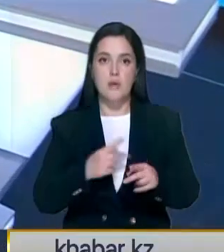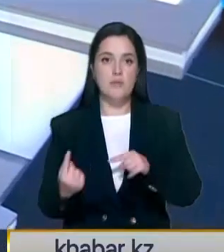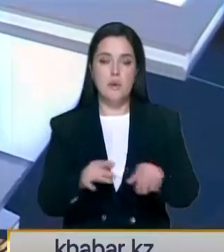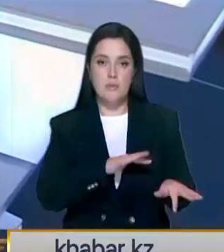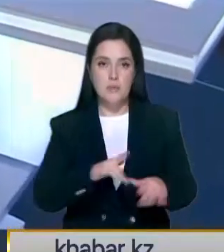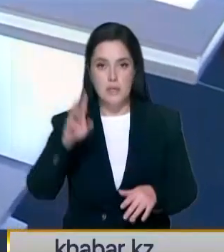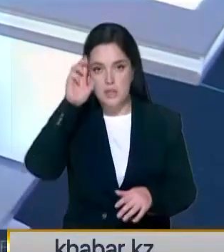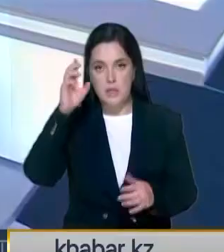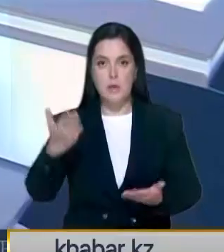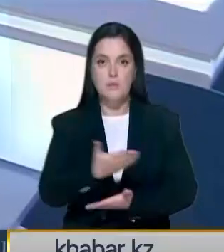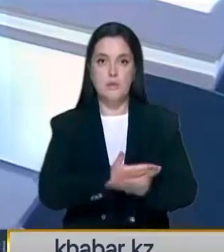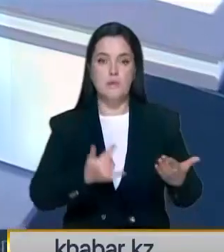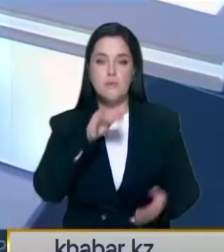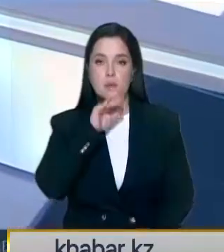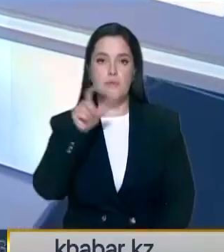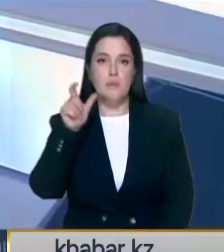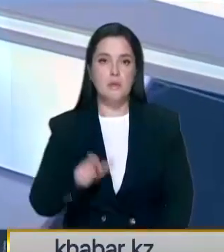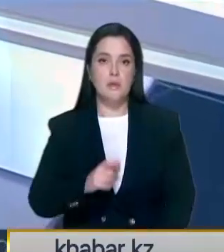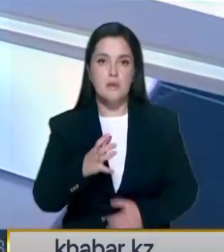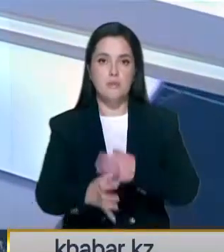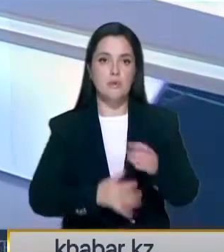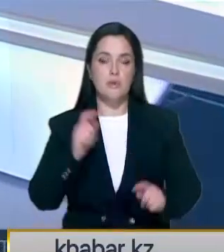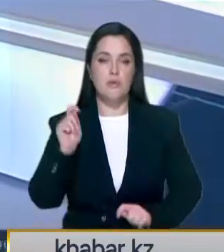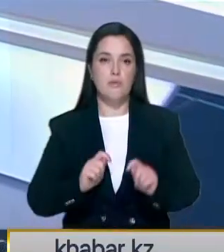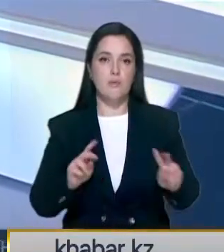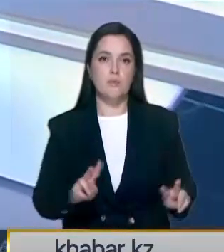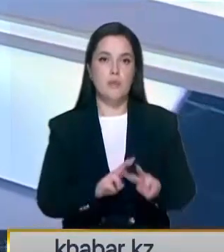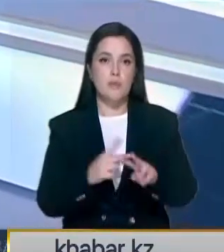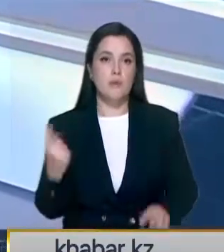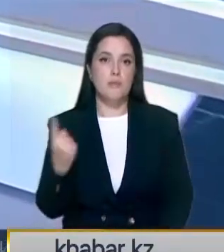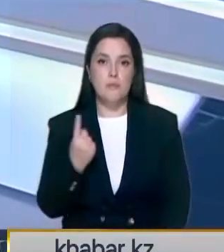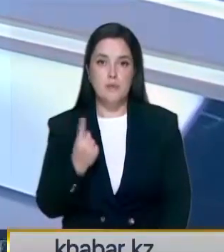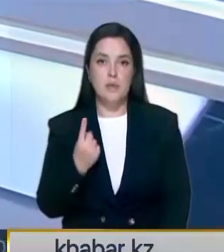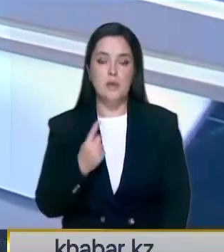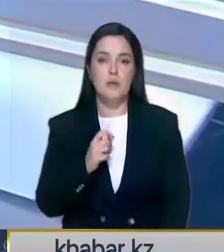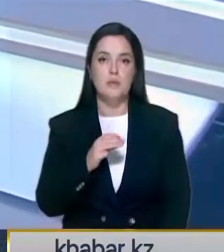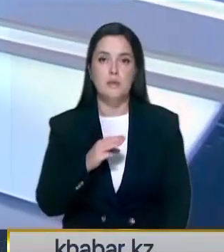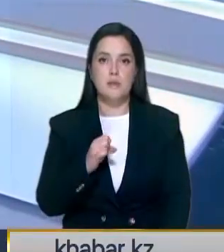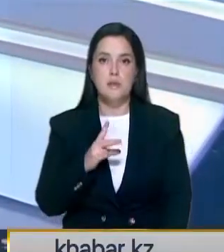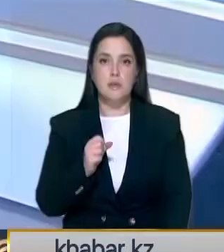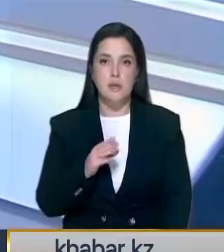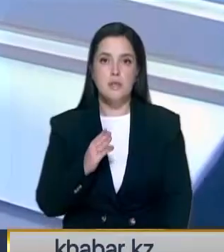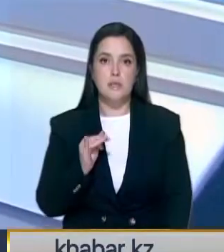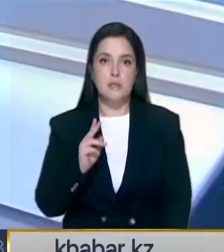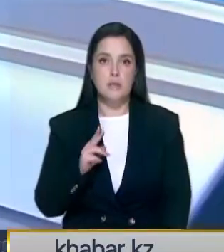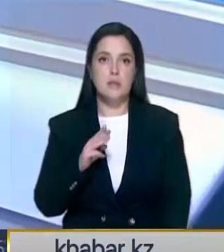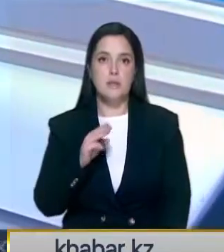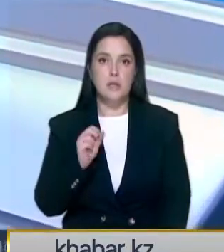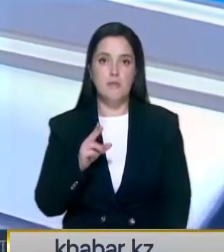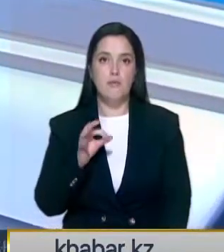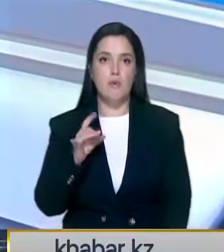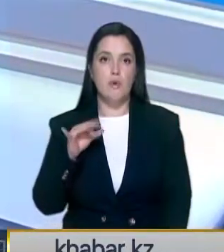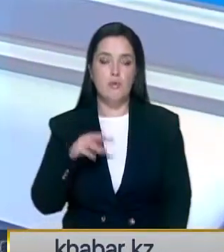стратегические аспекты взаимодействия стран обсудили сегодня эксперты на международном форуме в столице. Первый Астана Think Tank Forum